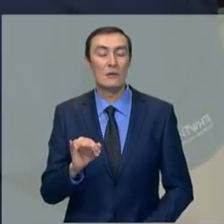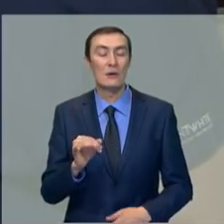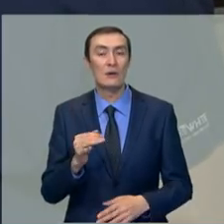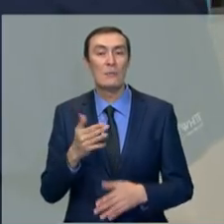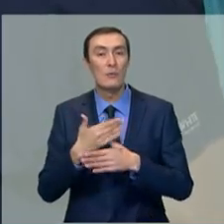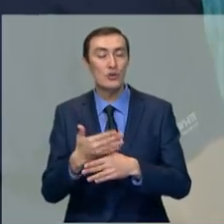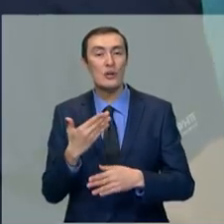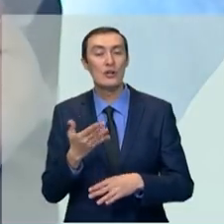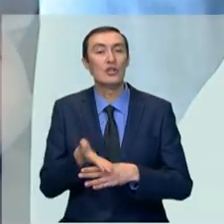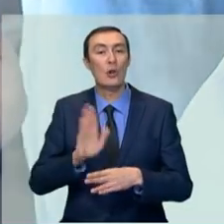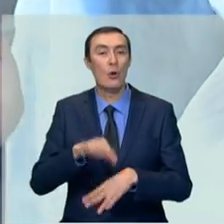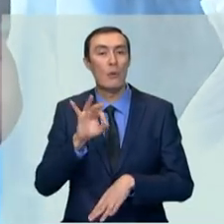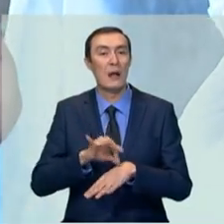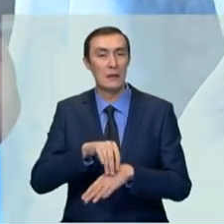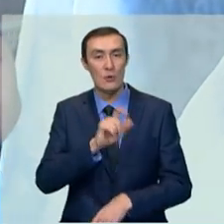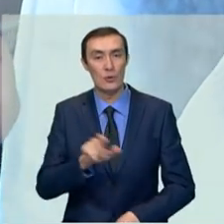тяжелобольным.